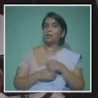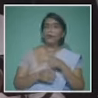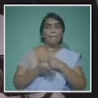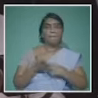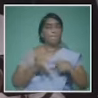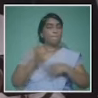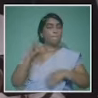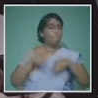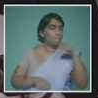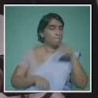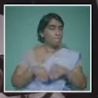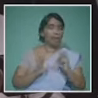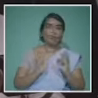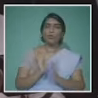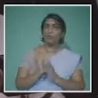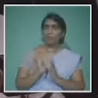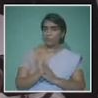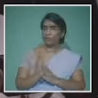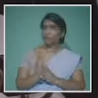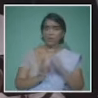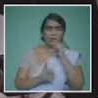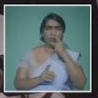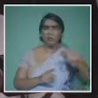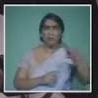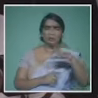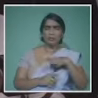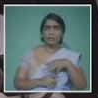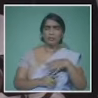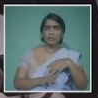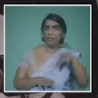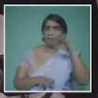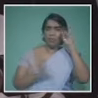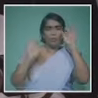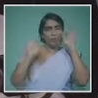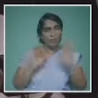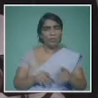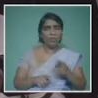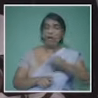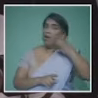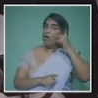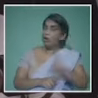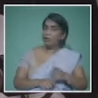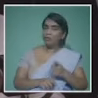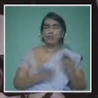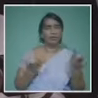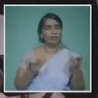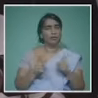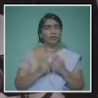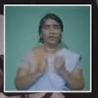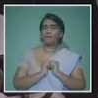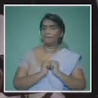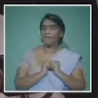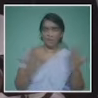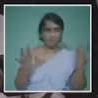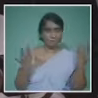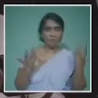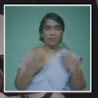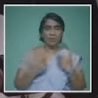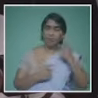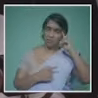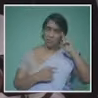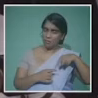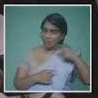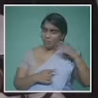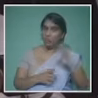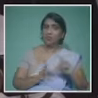මැතිවරණ කොමිෂන් සභාවට. කිසිම කෙනෙකුට යටත් වන්නේ නැතුව කාගේවත් අනුමැතිය අවශ්‍ය නැහැ. අභිමතය